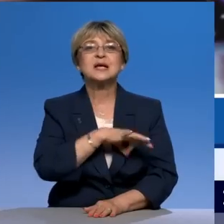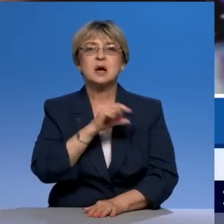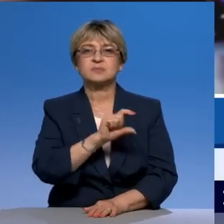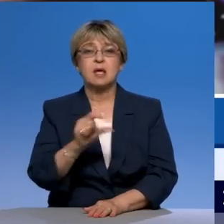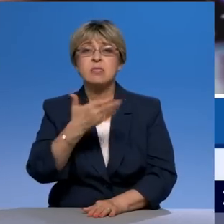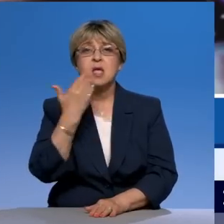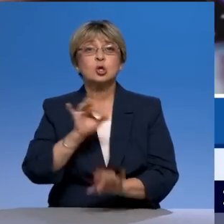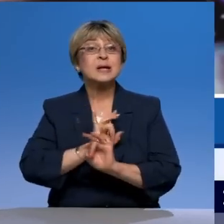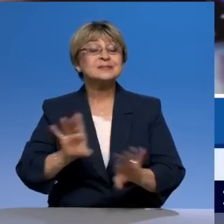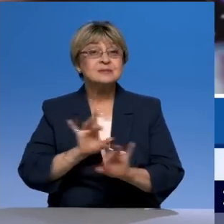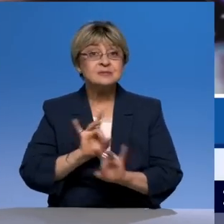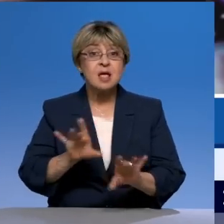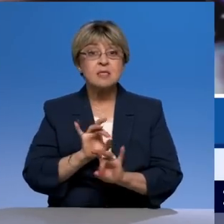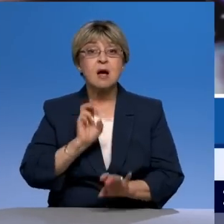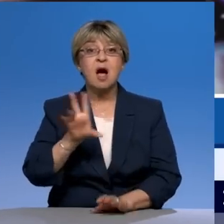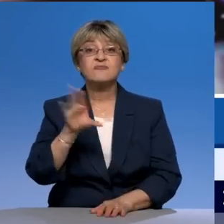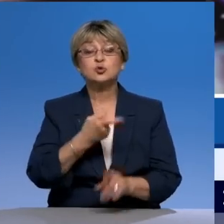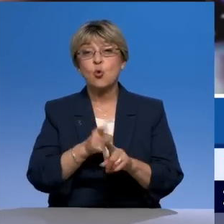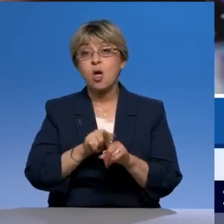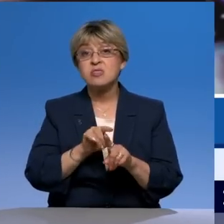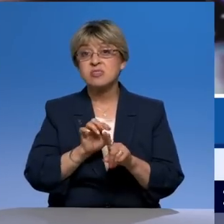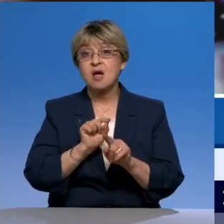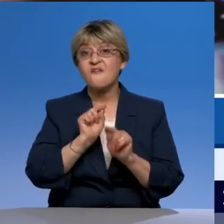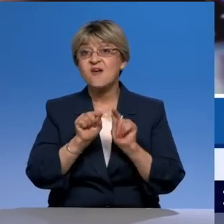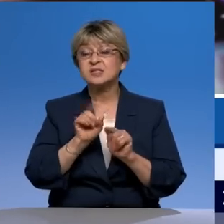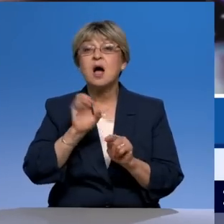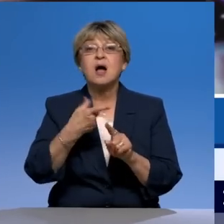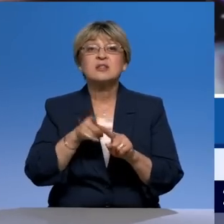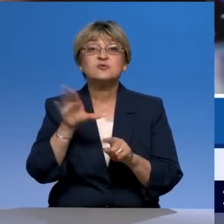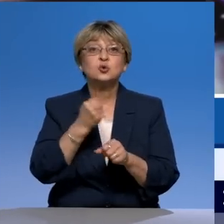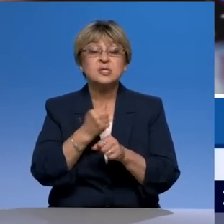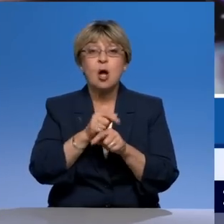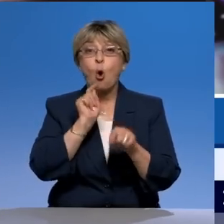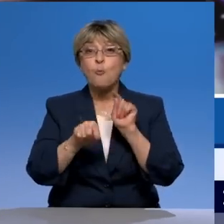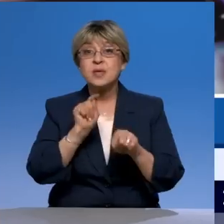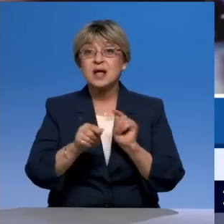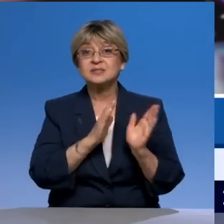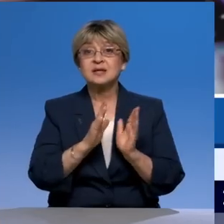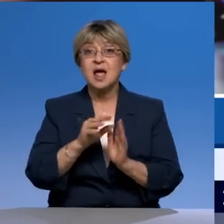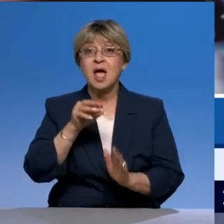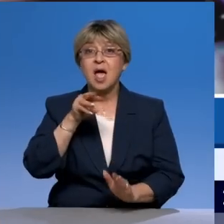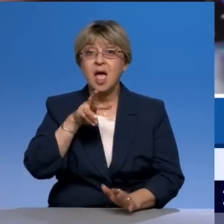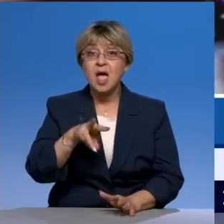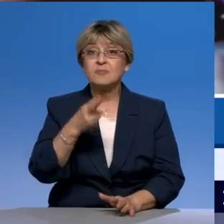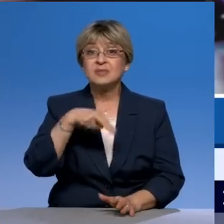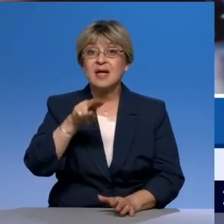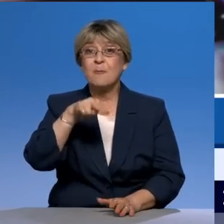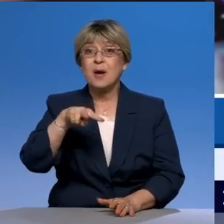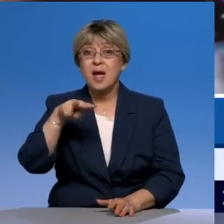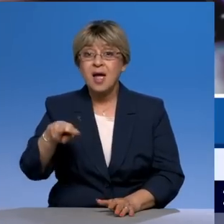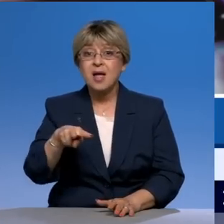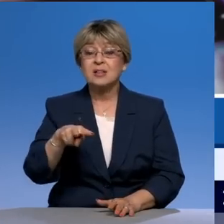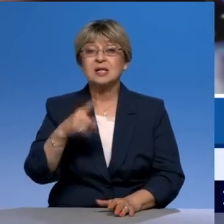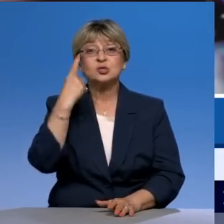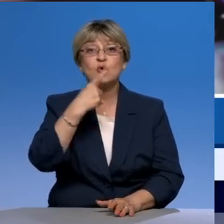разъяснений, имеется в виду, вот как все это вводить. Нет разъяснений, как это делать, но оператор системы МДЛП, мониторинг движения лекарственных препаратов, заявил,